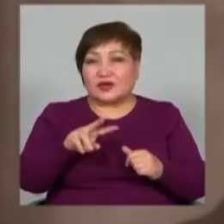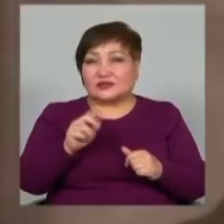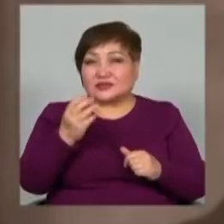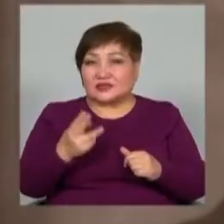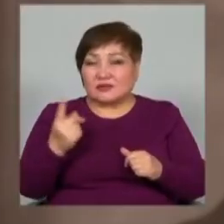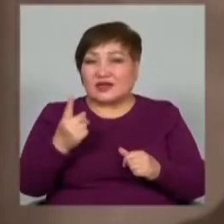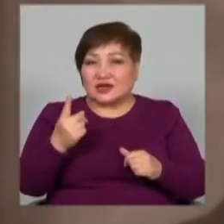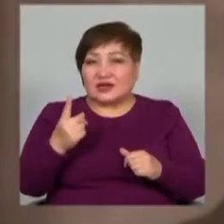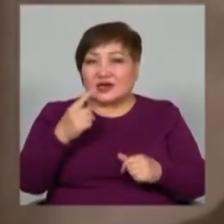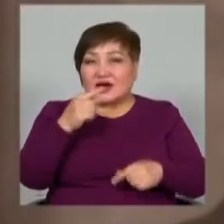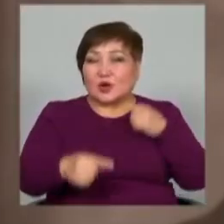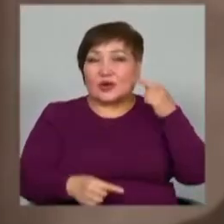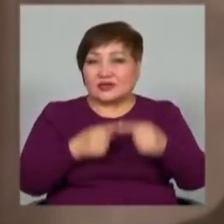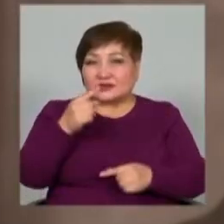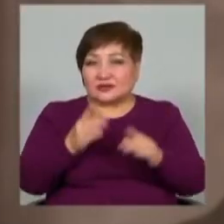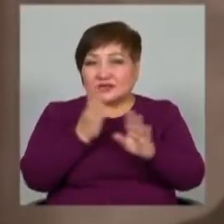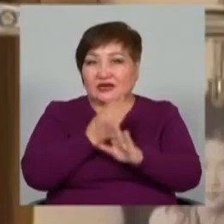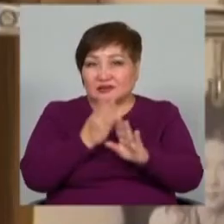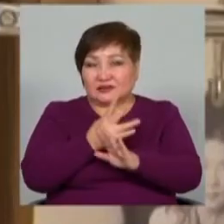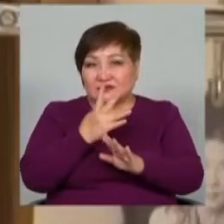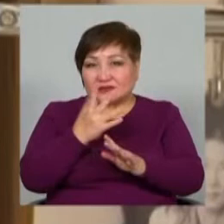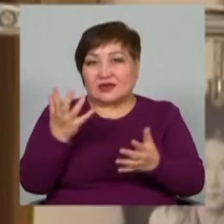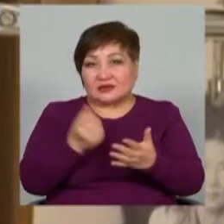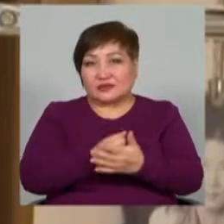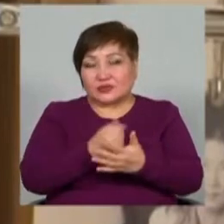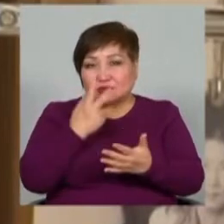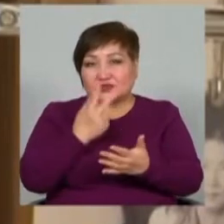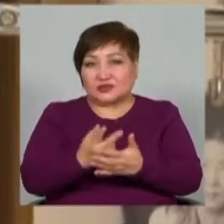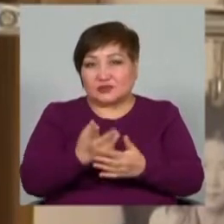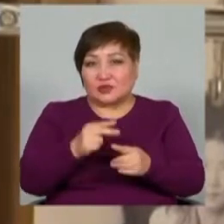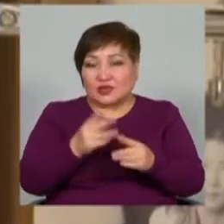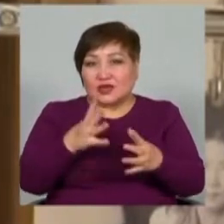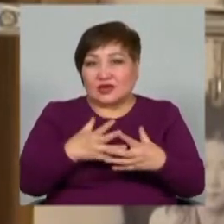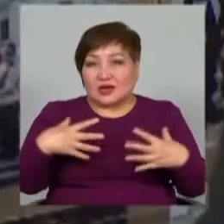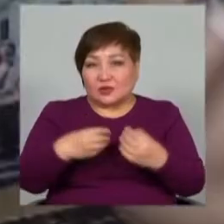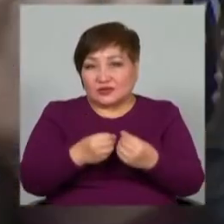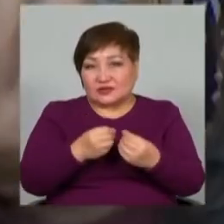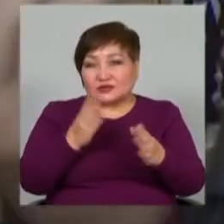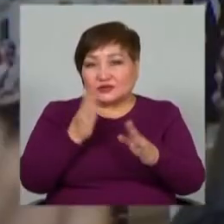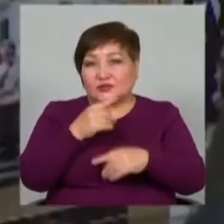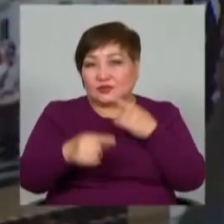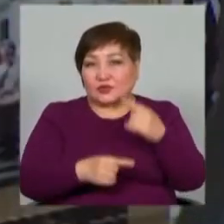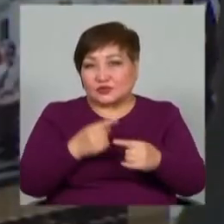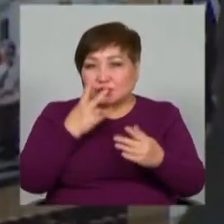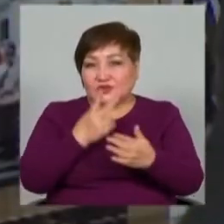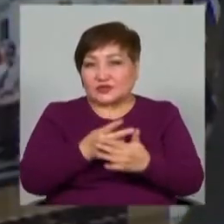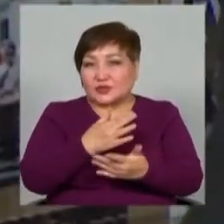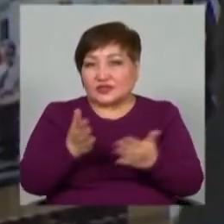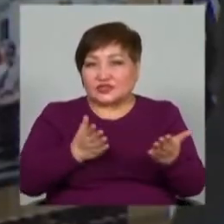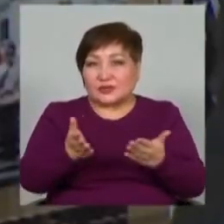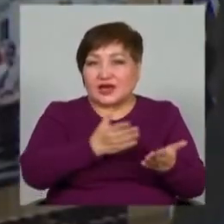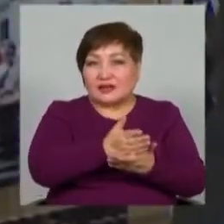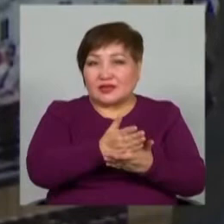отырып, әлгі бұның оқиғалары, бұның жалпы бірнеше параллелдерден тұрады. Мұна өз сахна дегенде менің ұғымымда